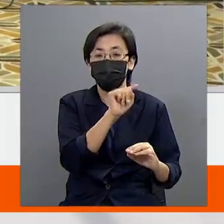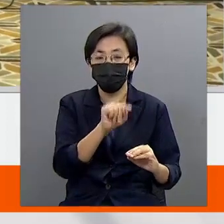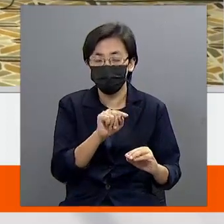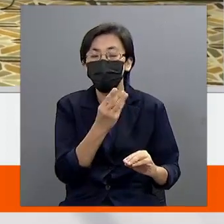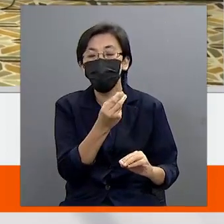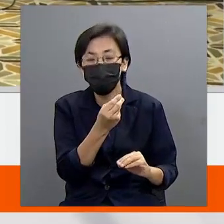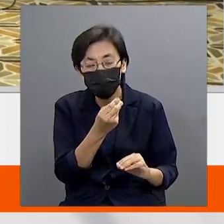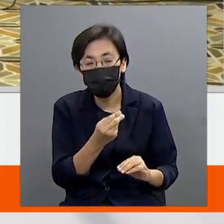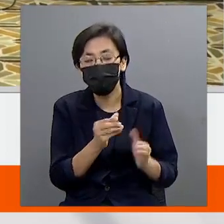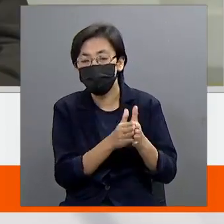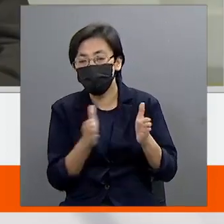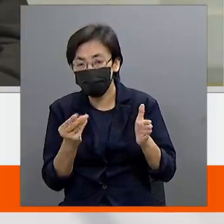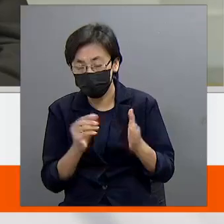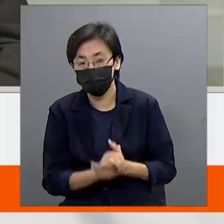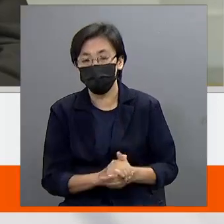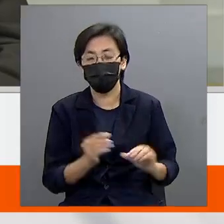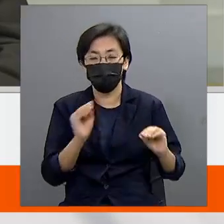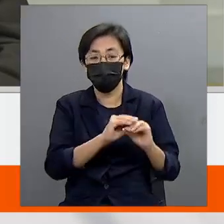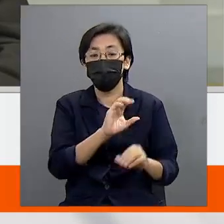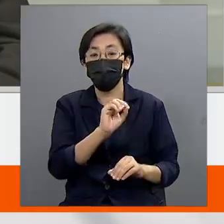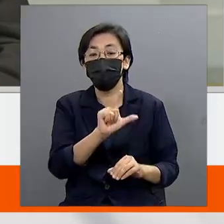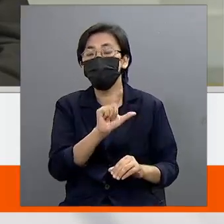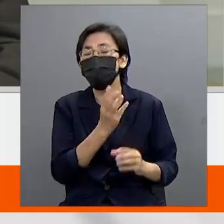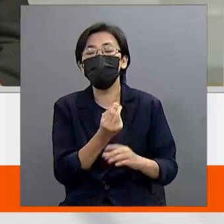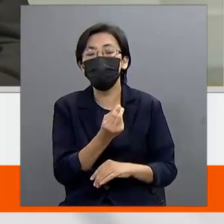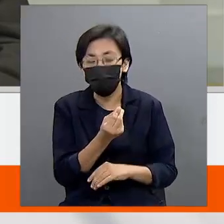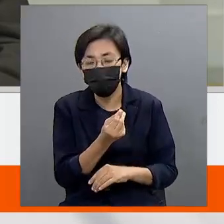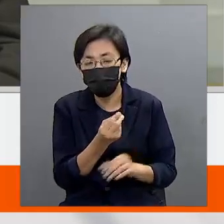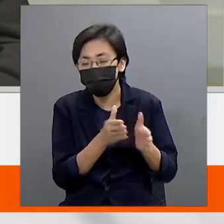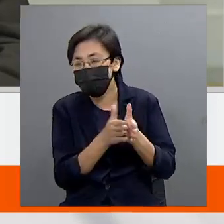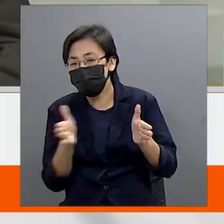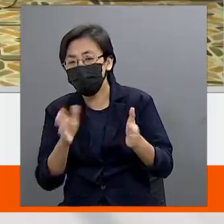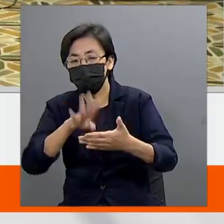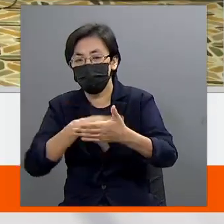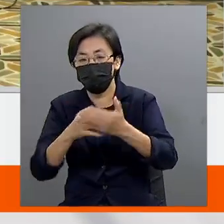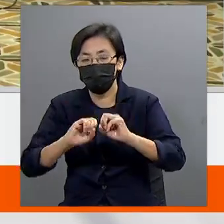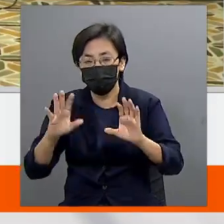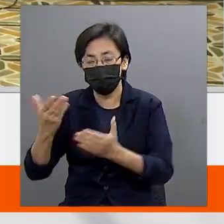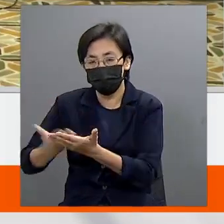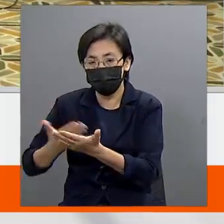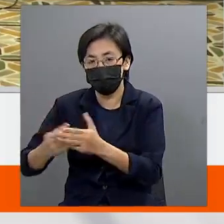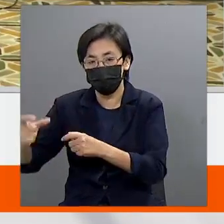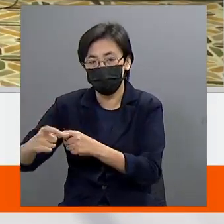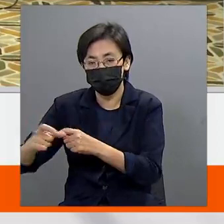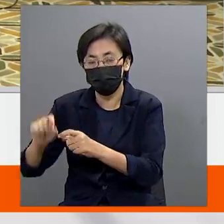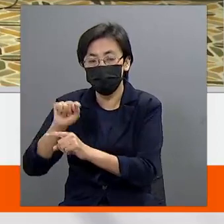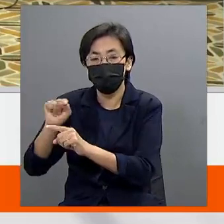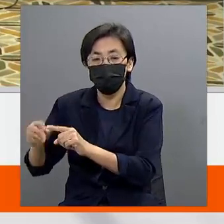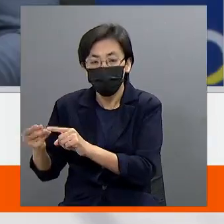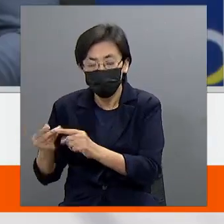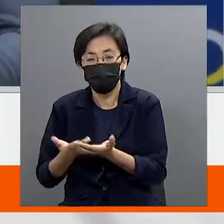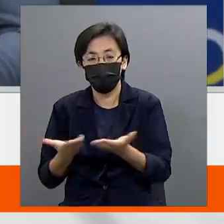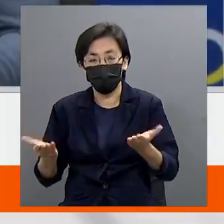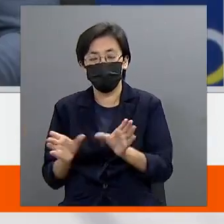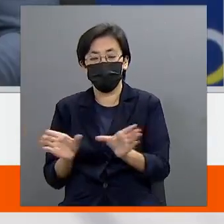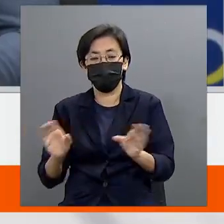50ล้านใบเข้าสู่ระบบยังคงเหลือสำหรับสลากใบเนี่ยอีกกี่เปอร์เซ็นต์เพราะนั้นเนี่ยถ้าสลากส่วนใหญ่มันเข้าสู่ออนไลน์